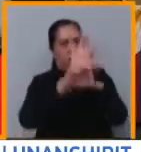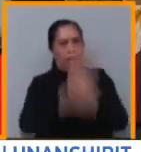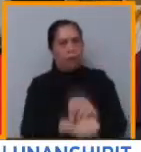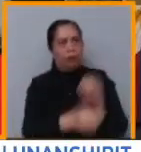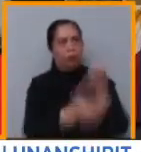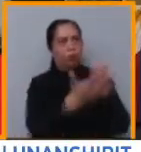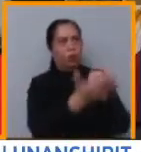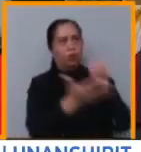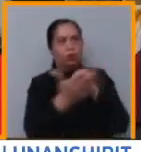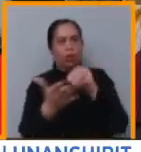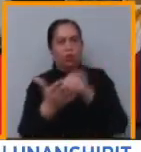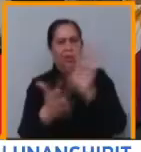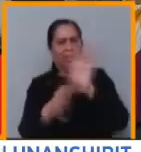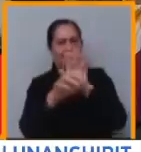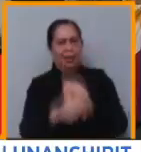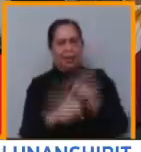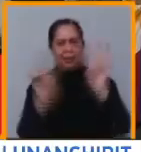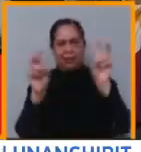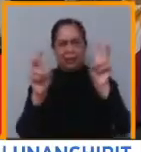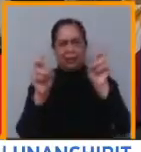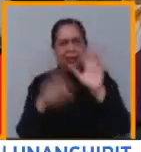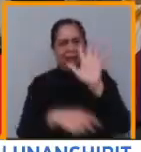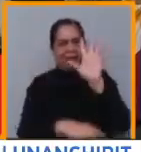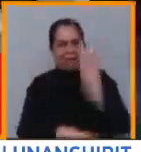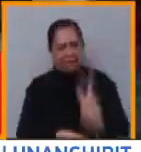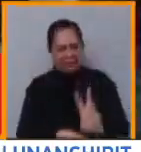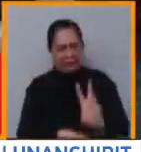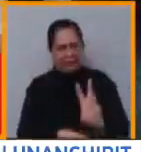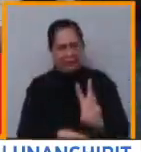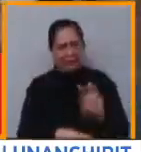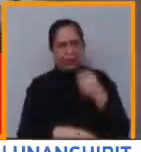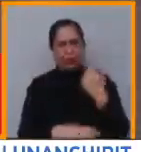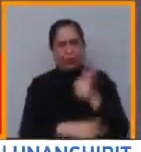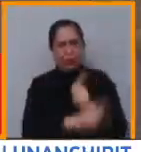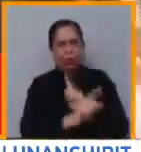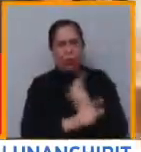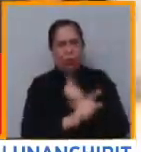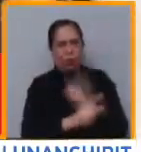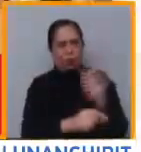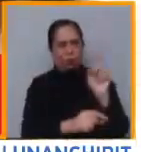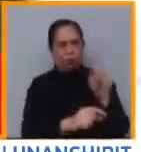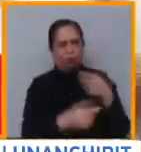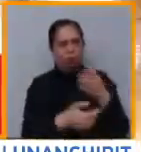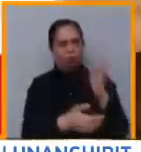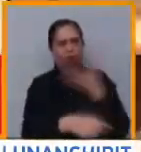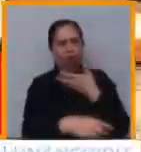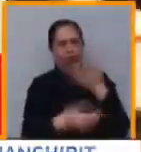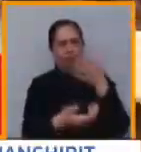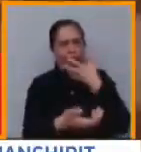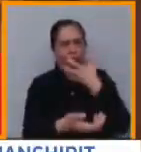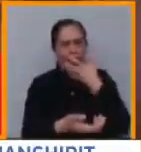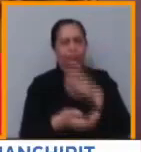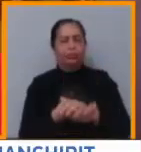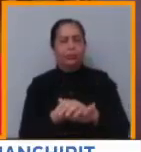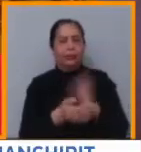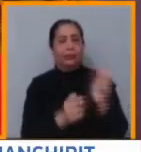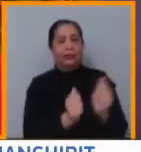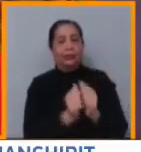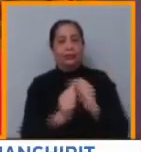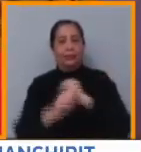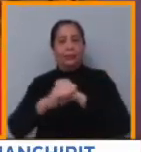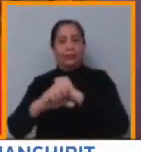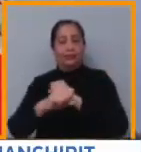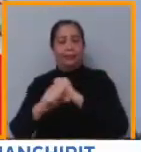na sa tinatawag na 5-6 o yung mga loan sharks. Kasama sa pangangampanya ni Pacquiao sa Maynila ang isa sa kanilang